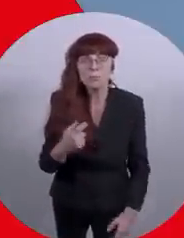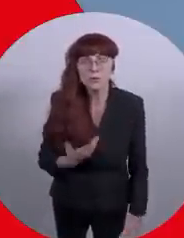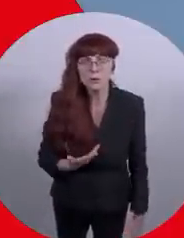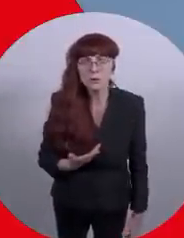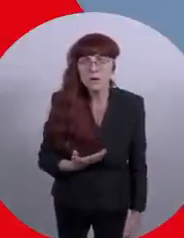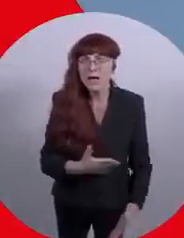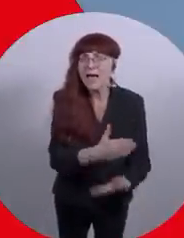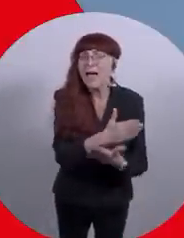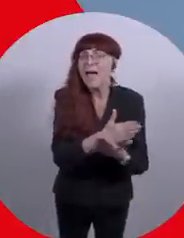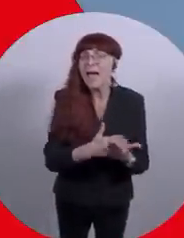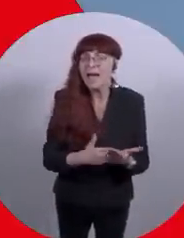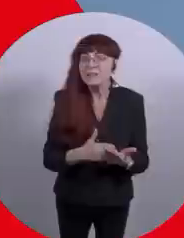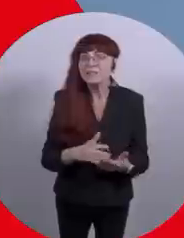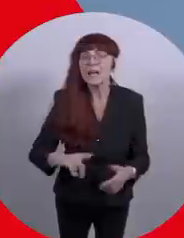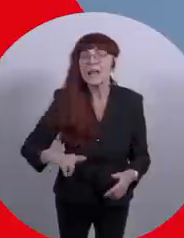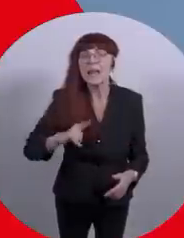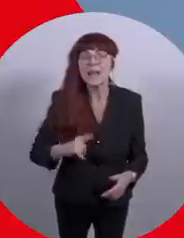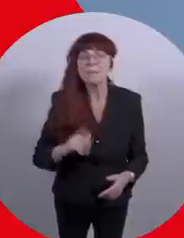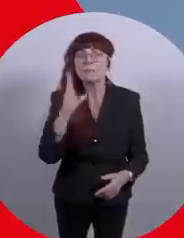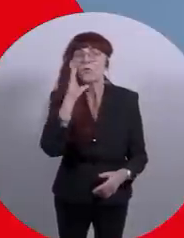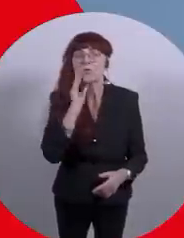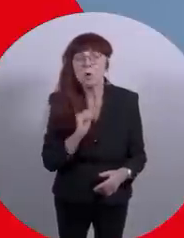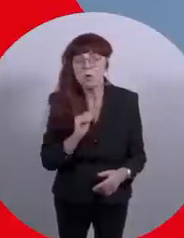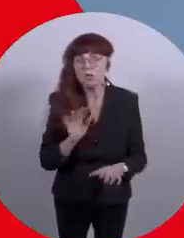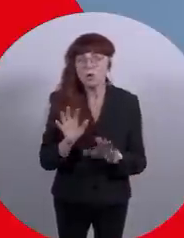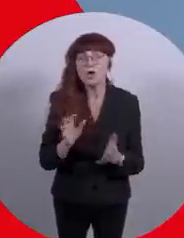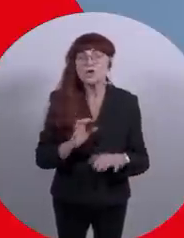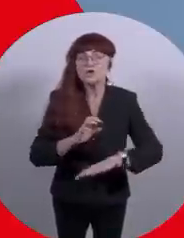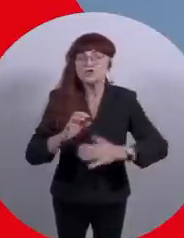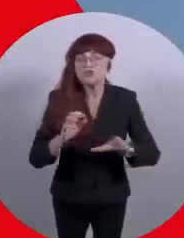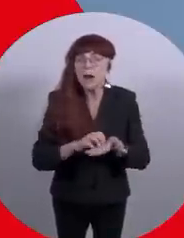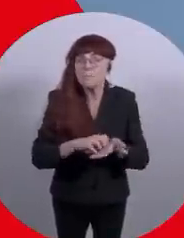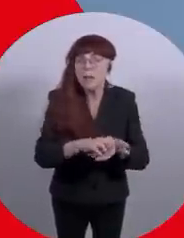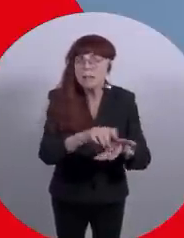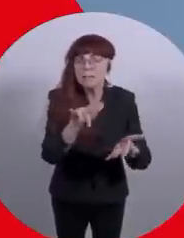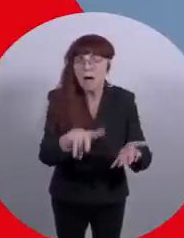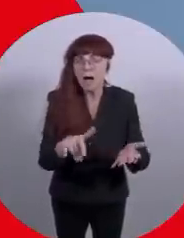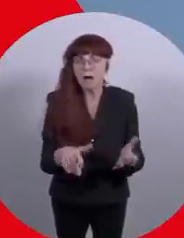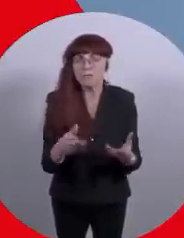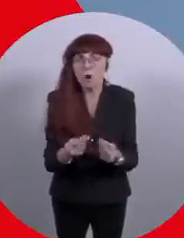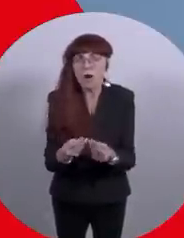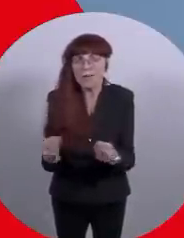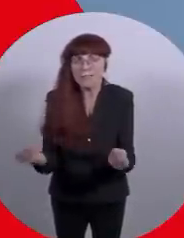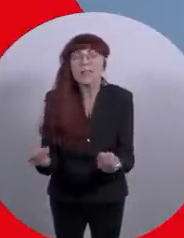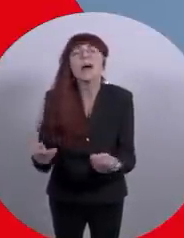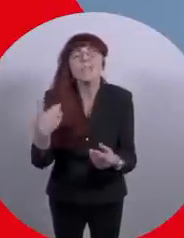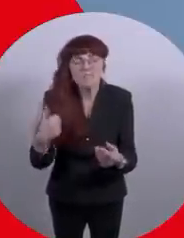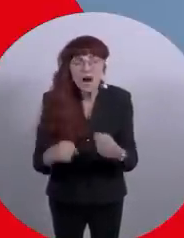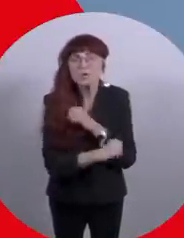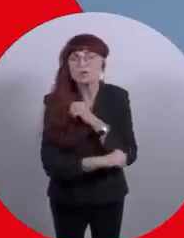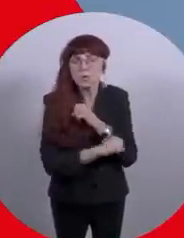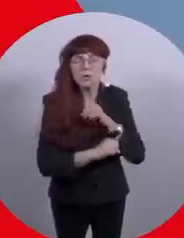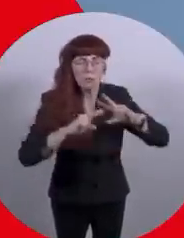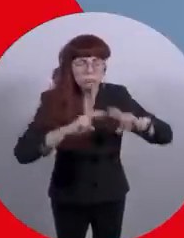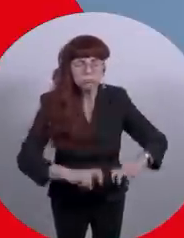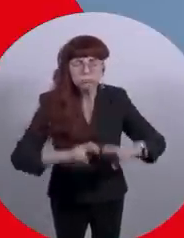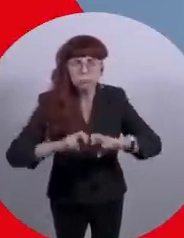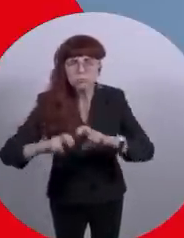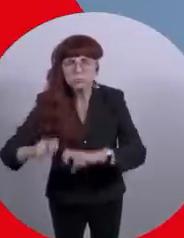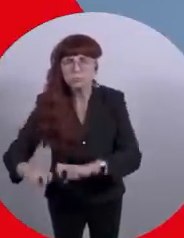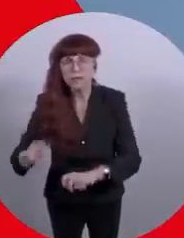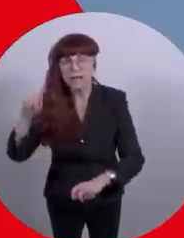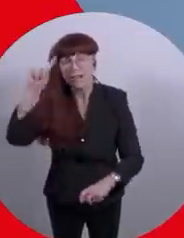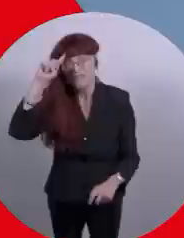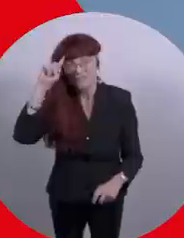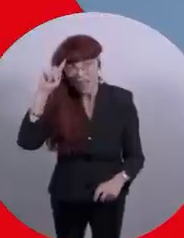davon lebt den Wohnungen die oft feucht sind die schimplätze haben wir wissenschaftlich erwiesen mit der letzten Studie wir wissen dass man es rausbringen können als